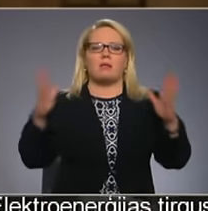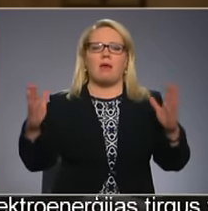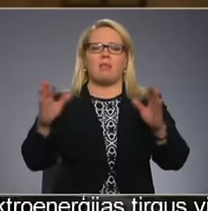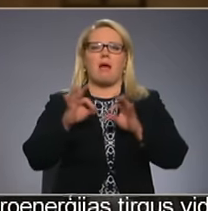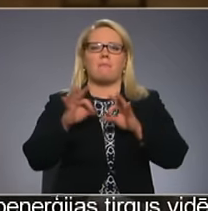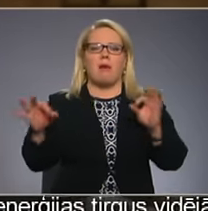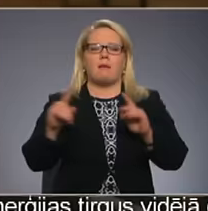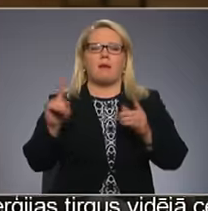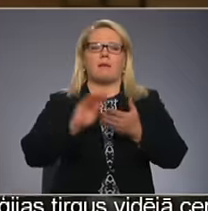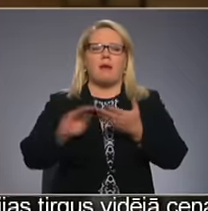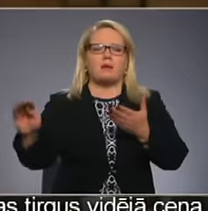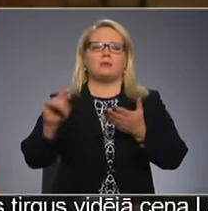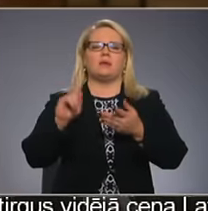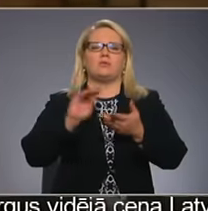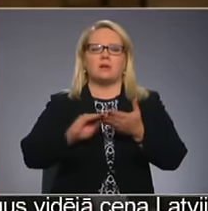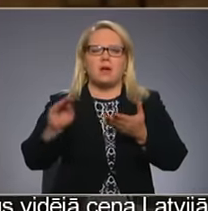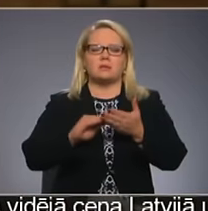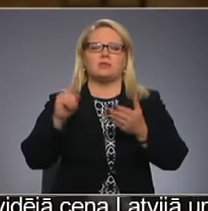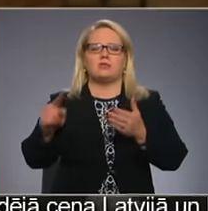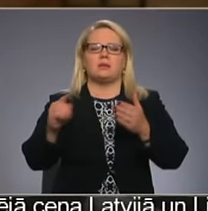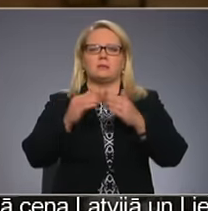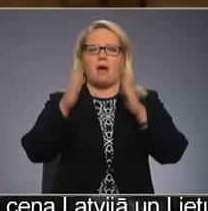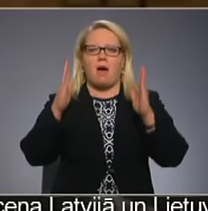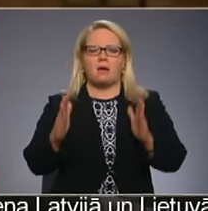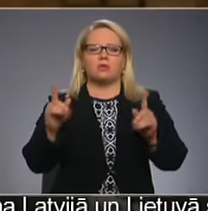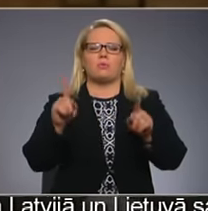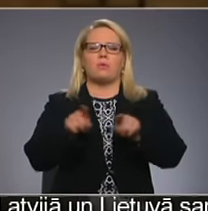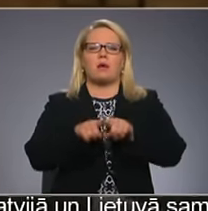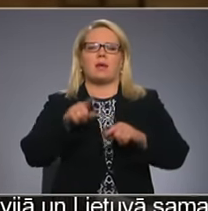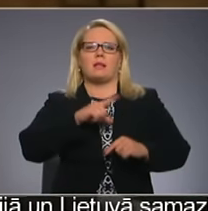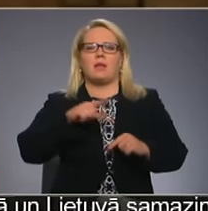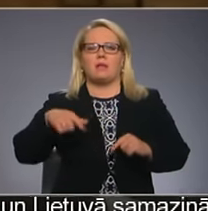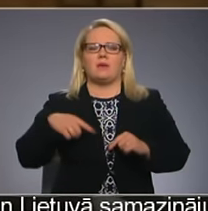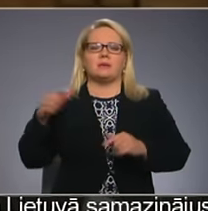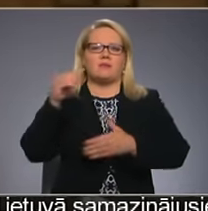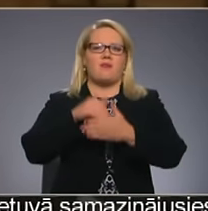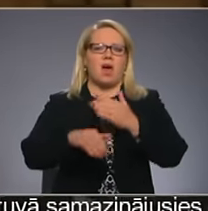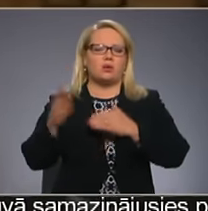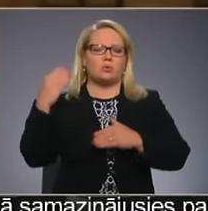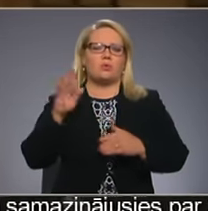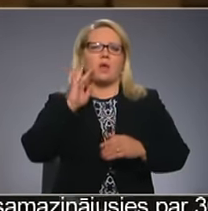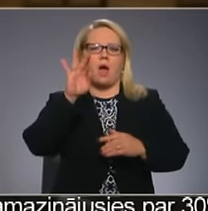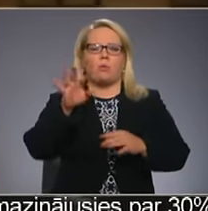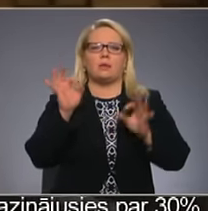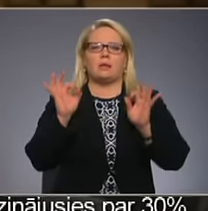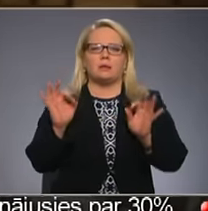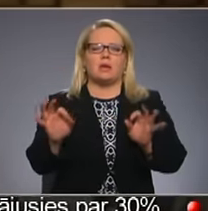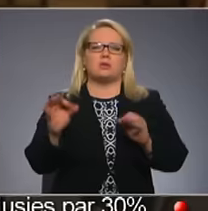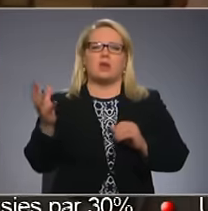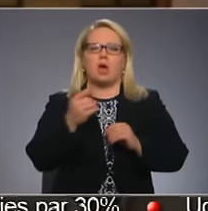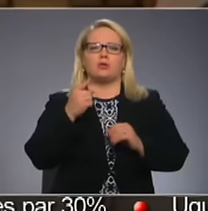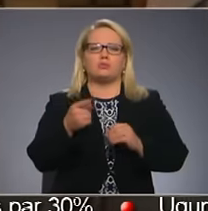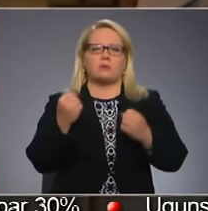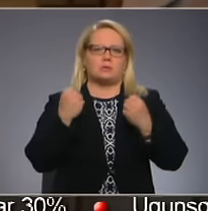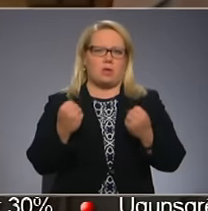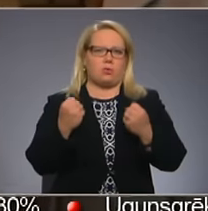ir rakstījis šīs ēkas un arī Latvijas vēsturi un nākotni tieši ar šo